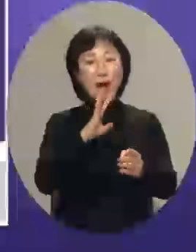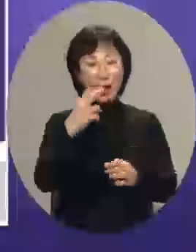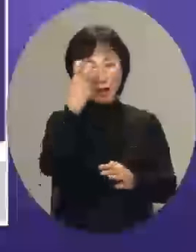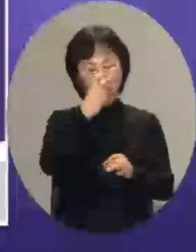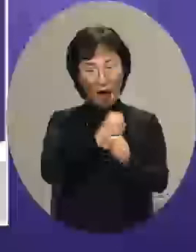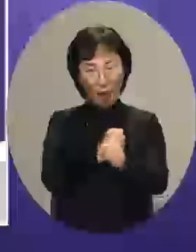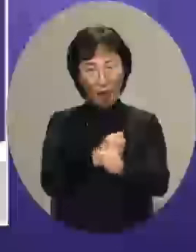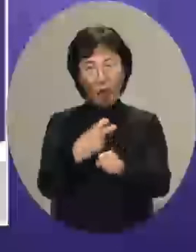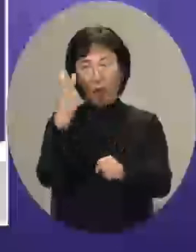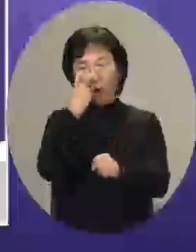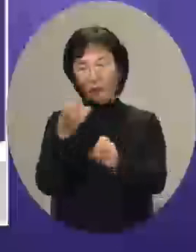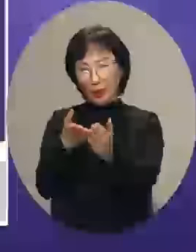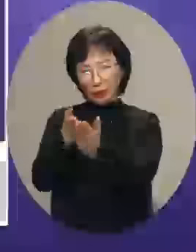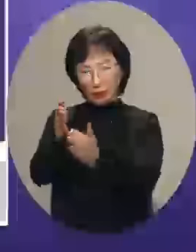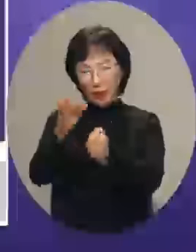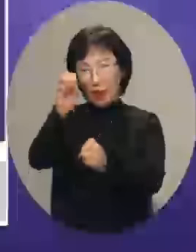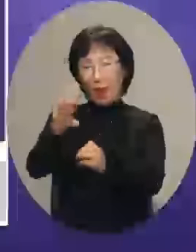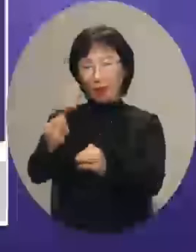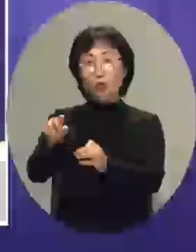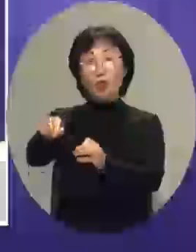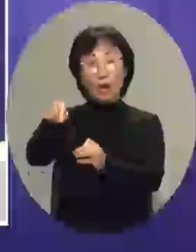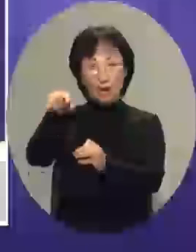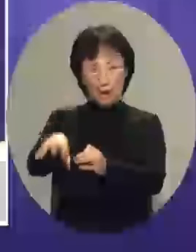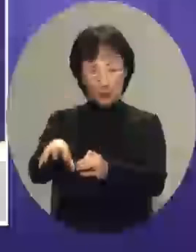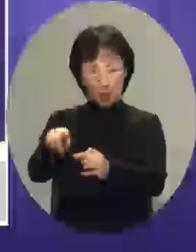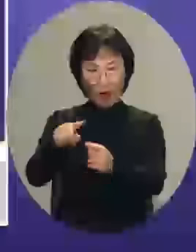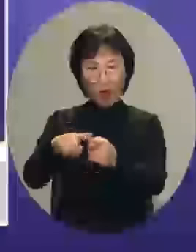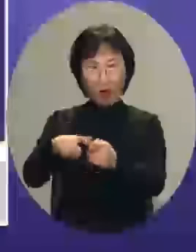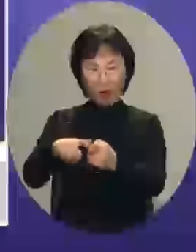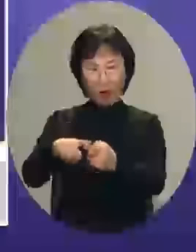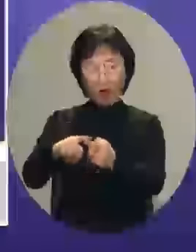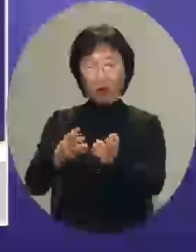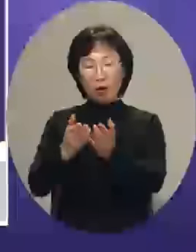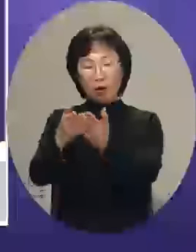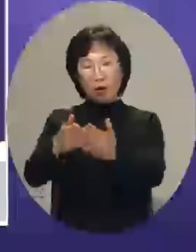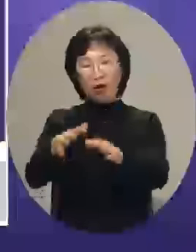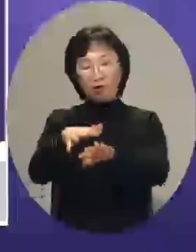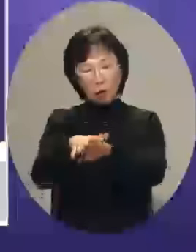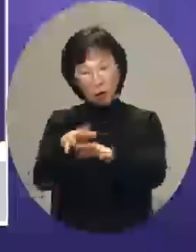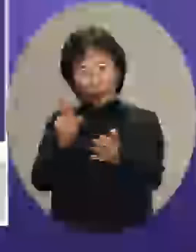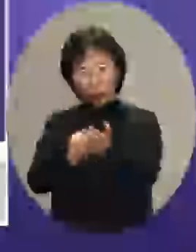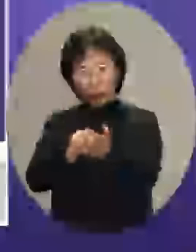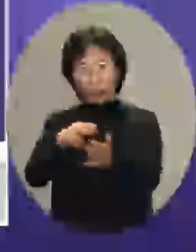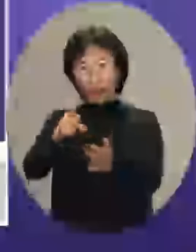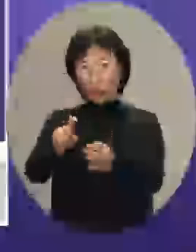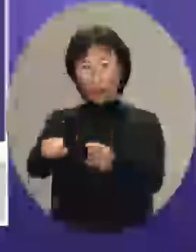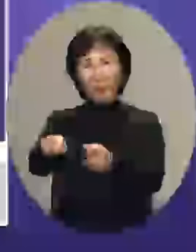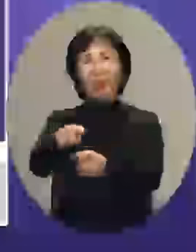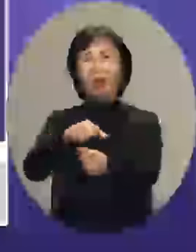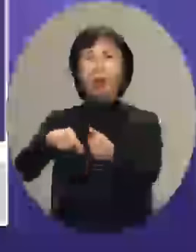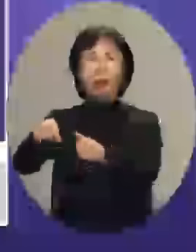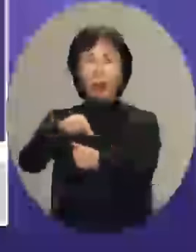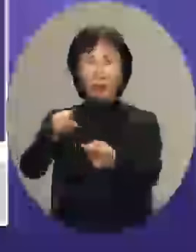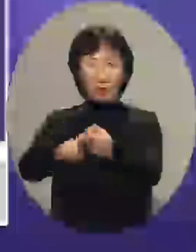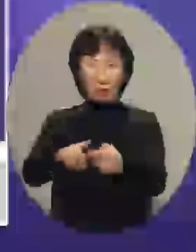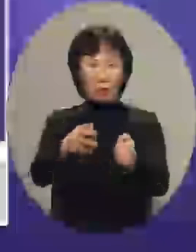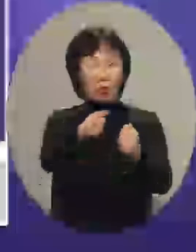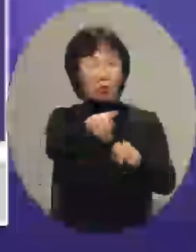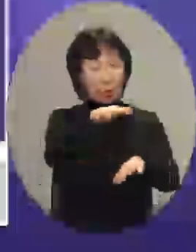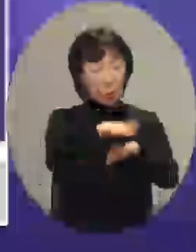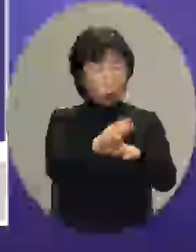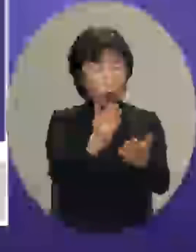지휘하는 광주지검의 본청에서 검사장이 지휘하는 세월호 구조관의 문제점, 외압 문제 이런 부분이 아니잖아요. 그렇게